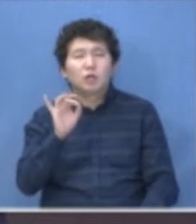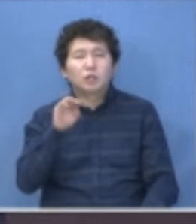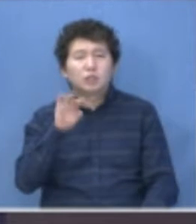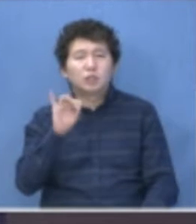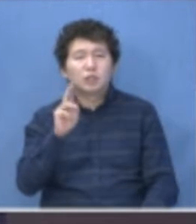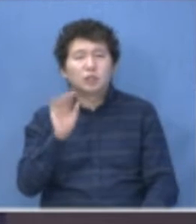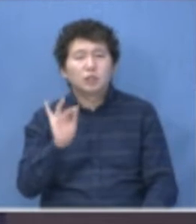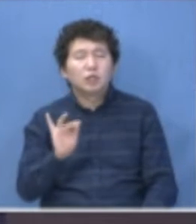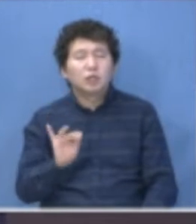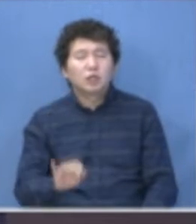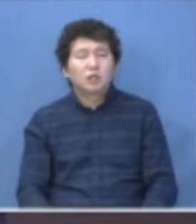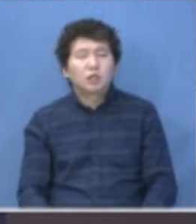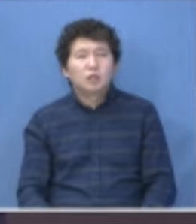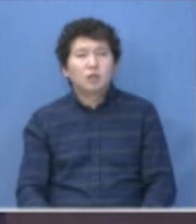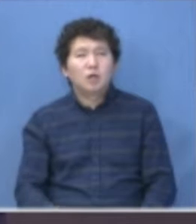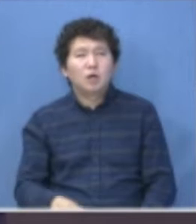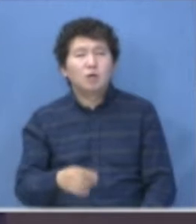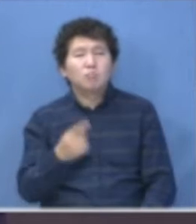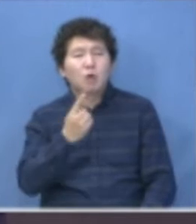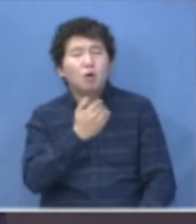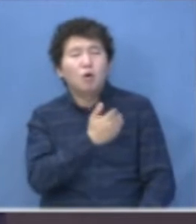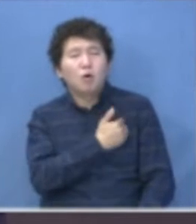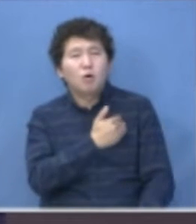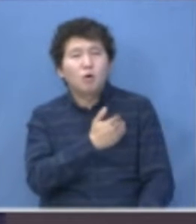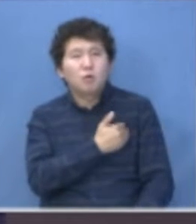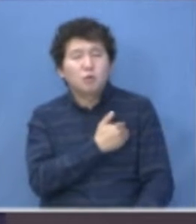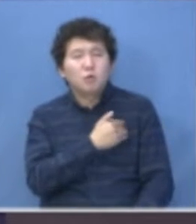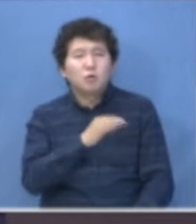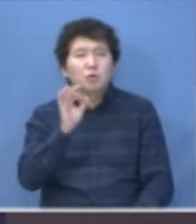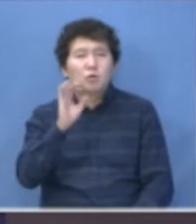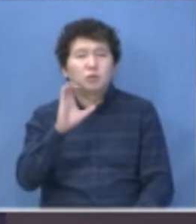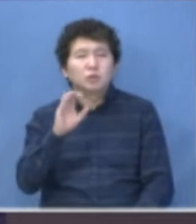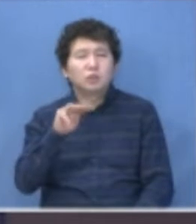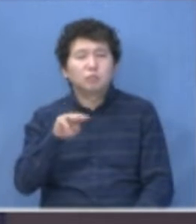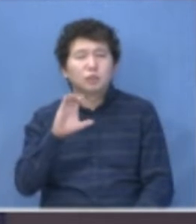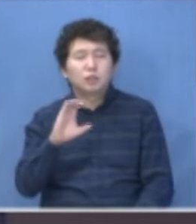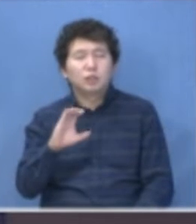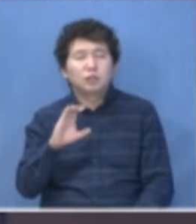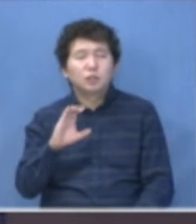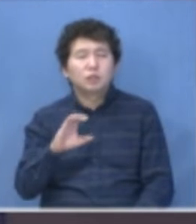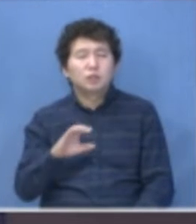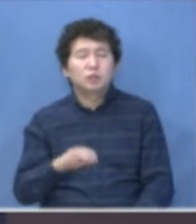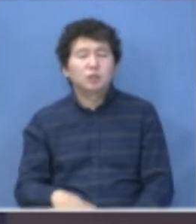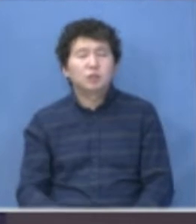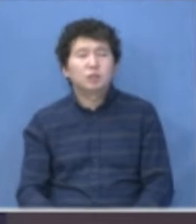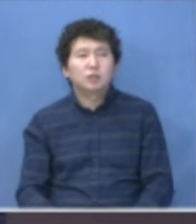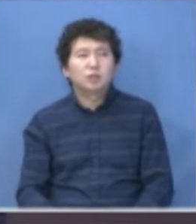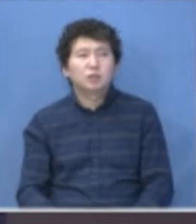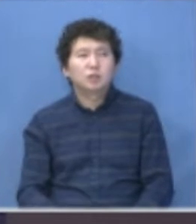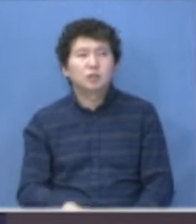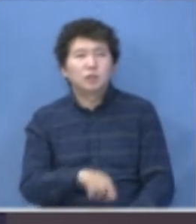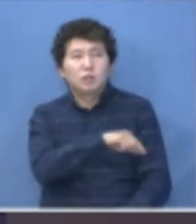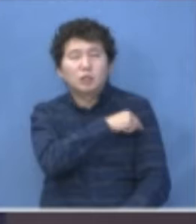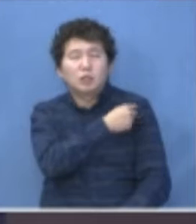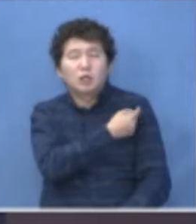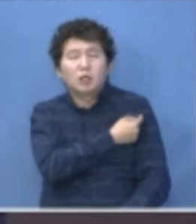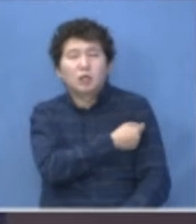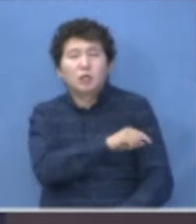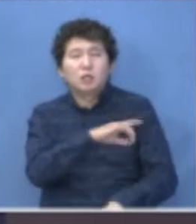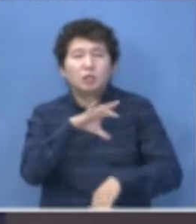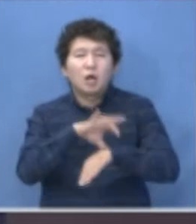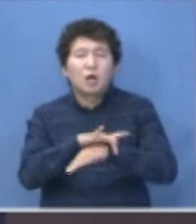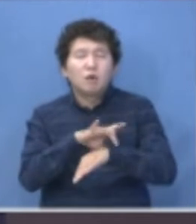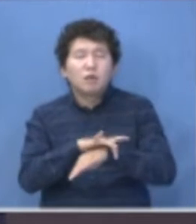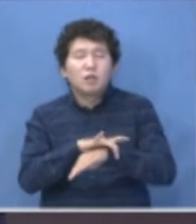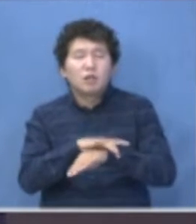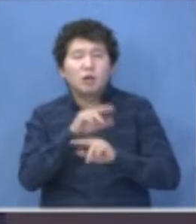Прежде всего, хочу обратить внимание на охват населения системы УСМС. Несмотря на то, что медстрахование в Казахстане работает с 2020 года,